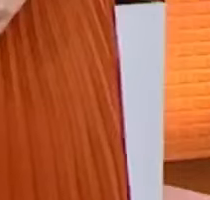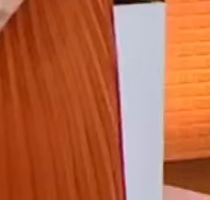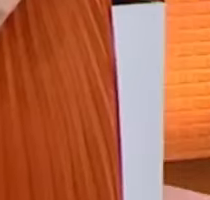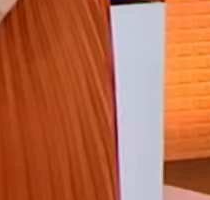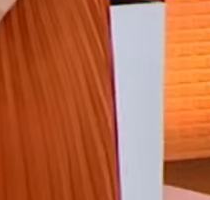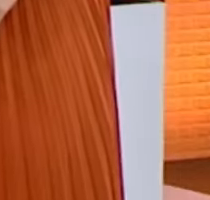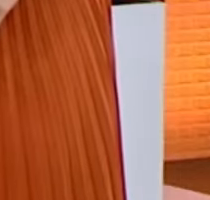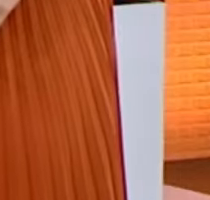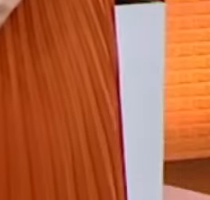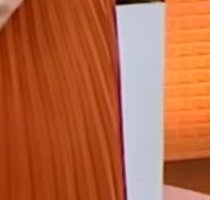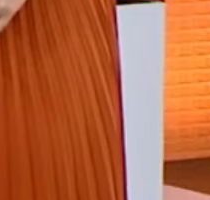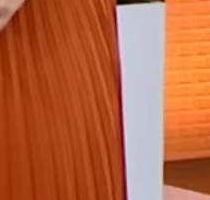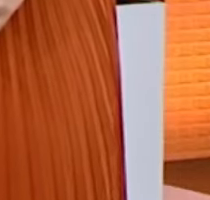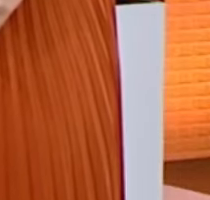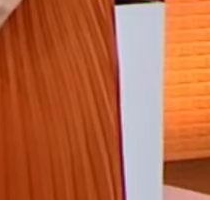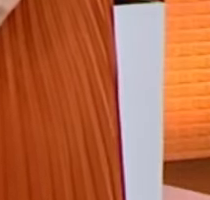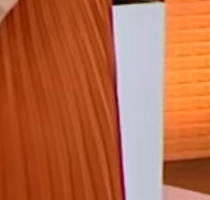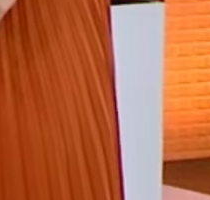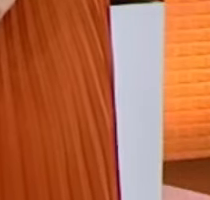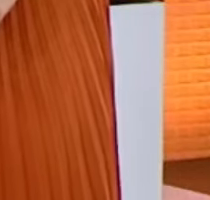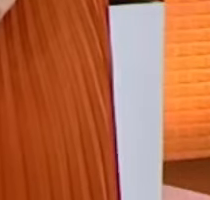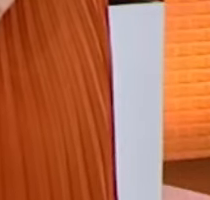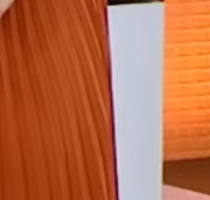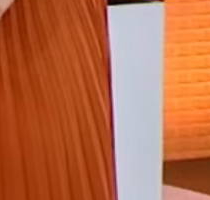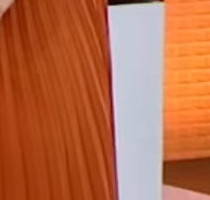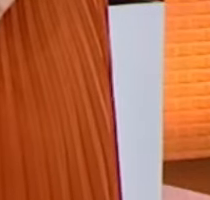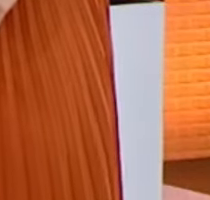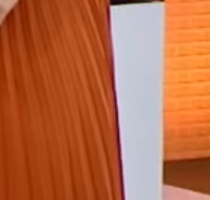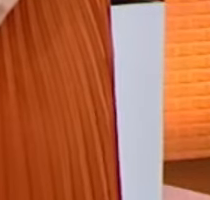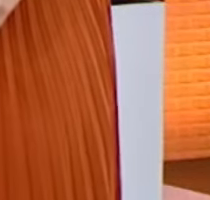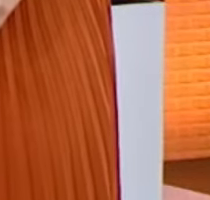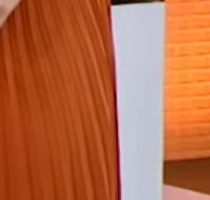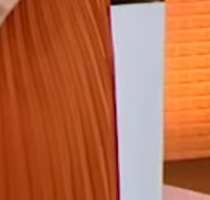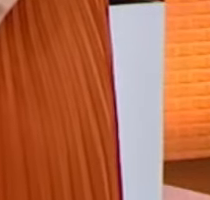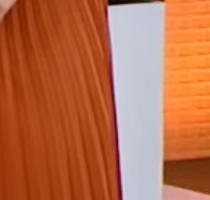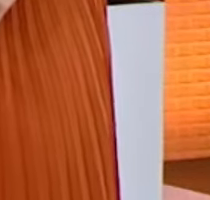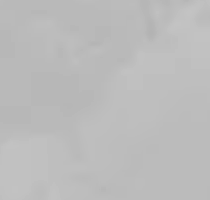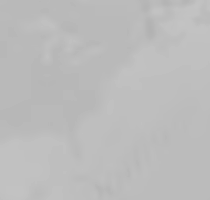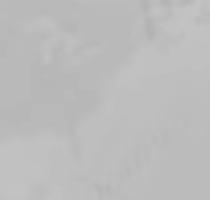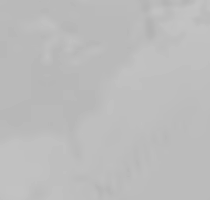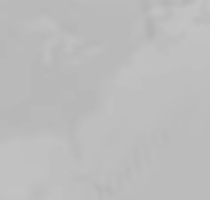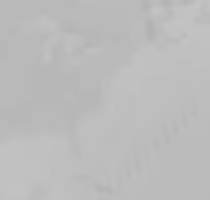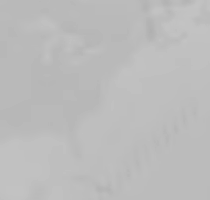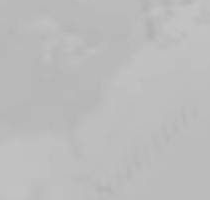niyo po kami sa GMA Pinoy TV at sa www.gmanews.tv.